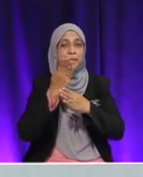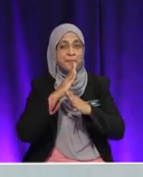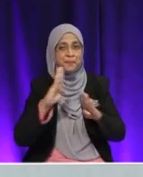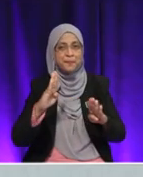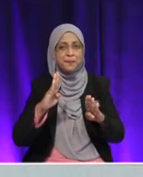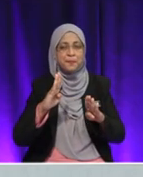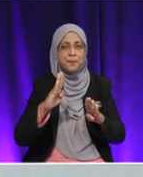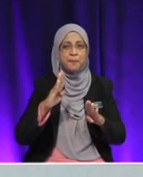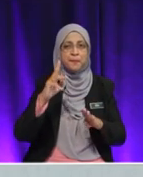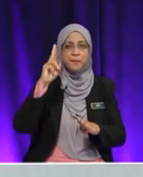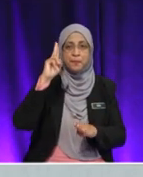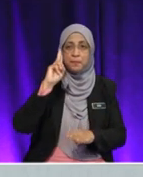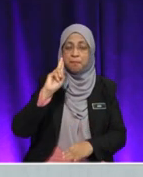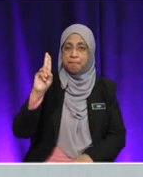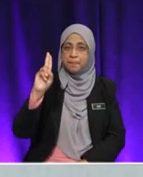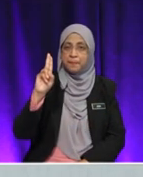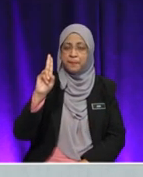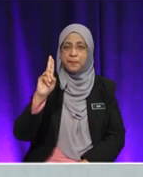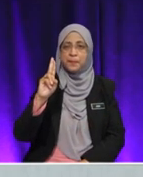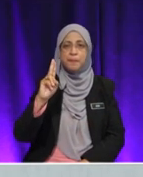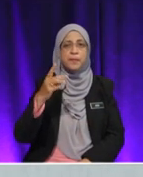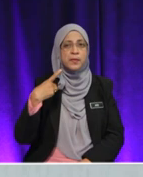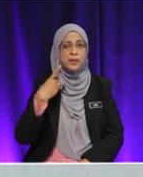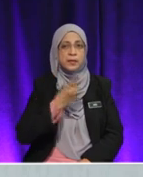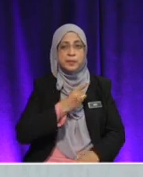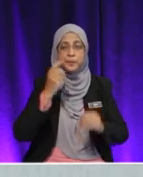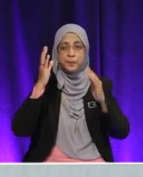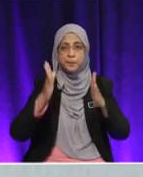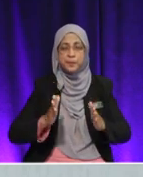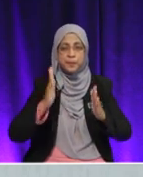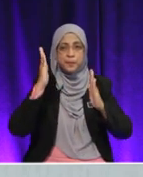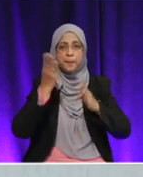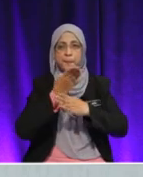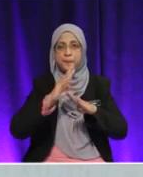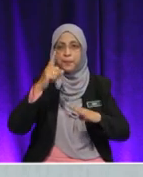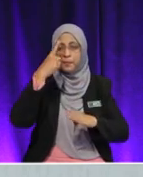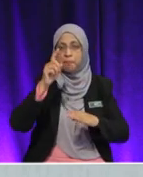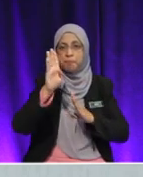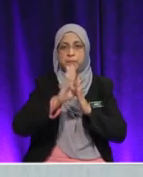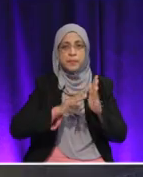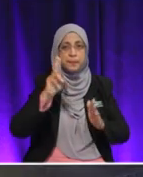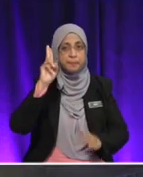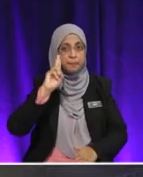untuk kita mengamalkan kebebasan beragama tepat sekali